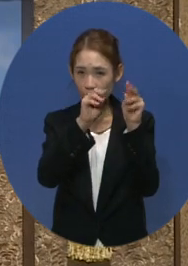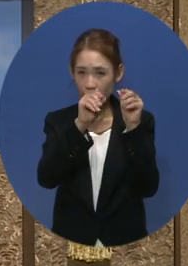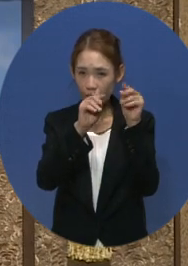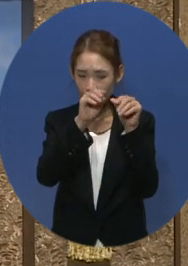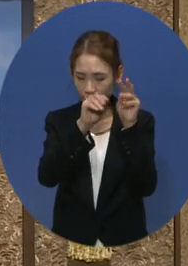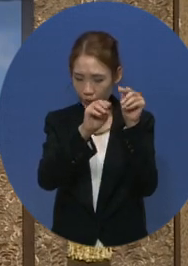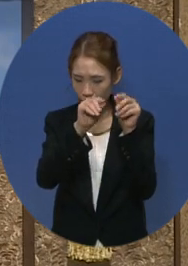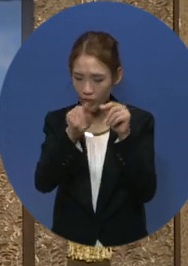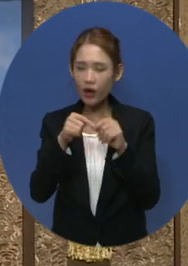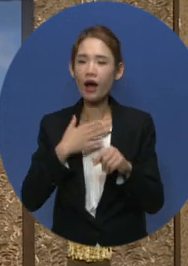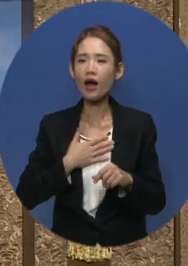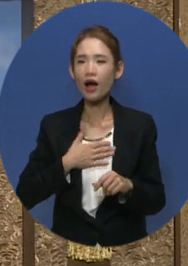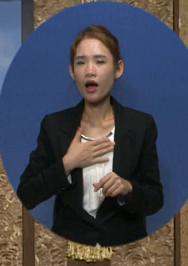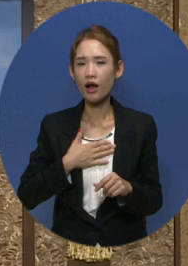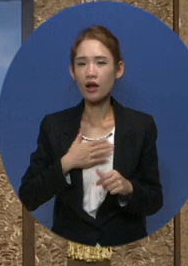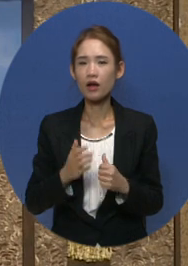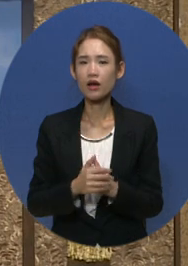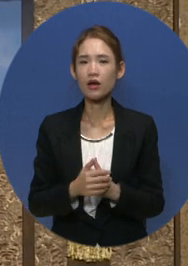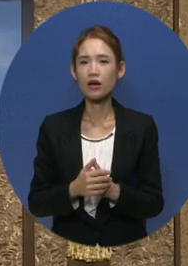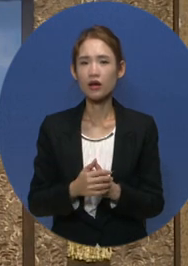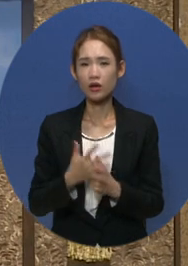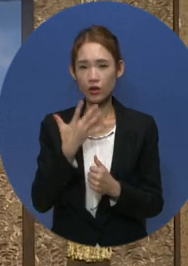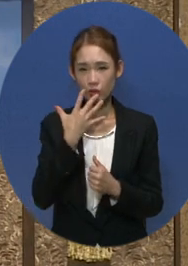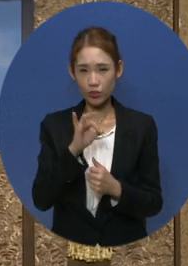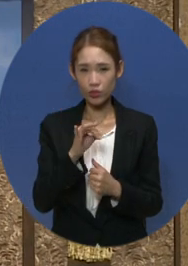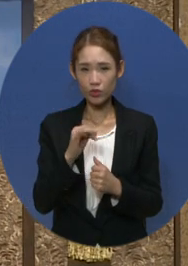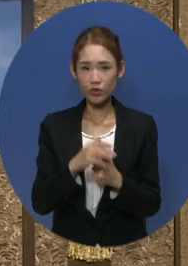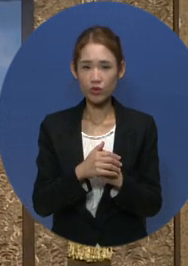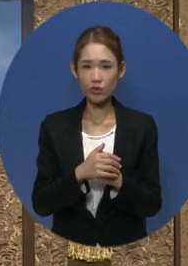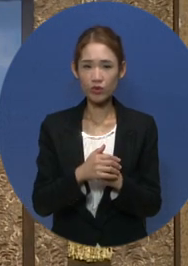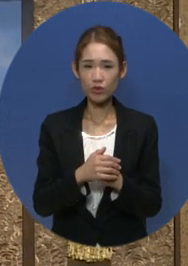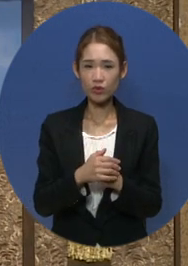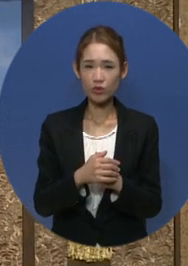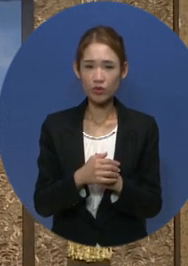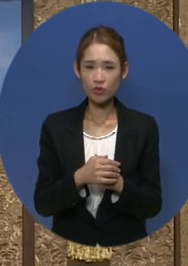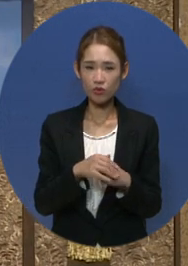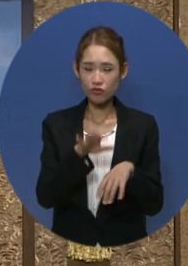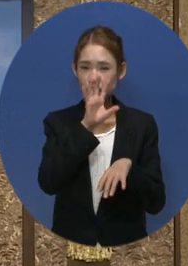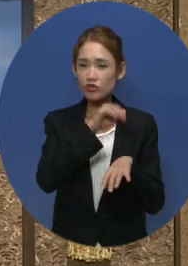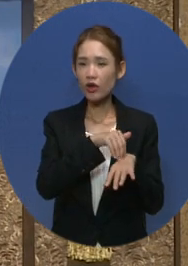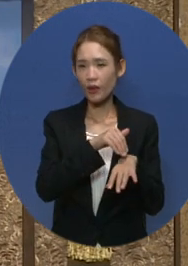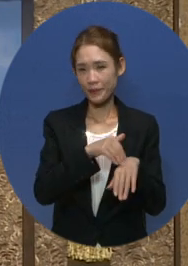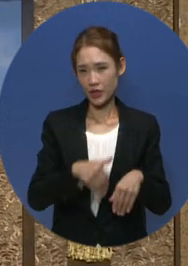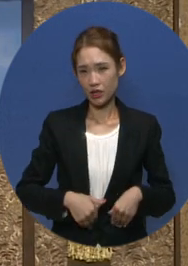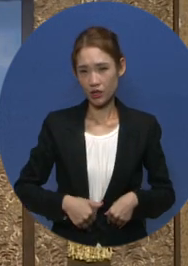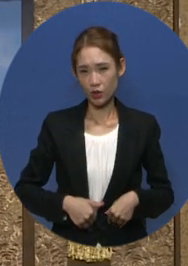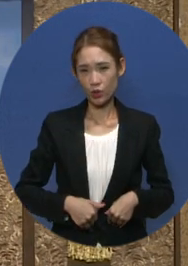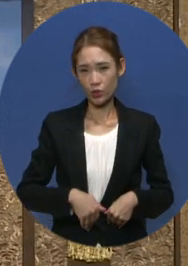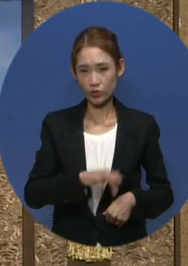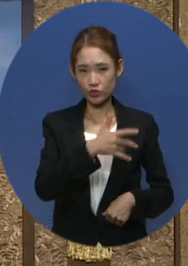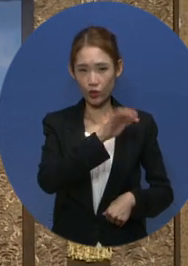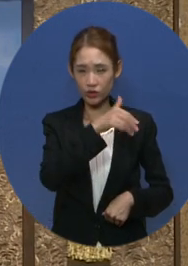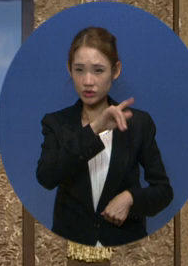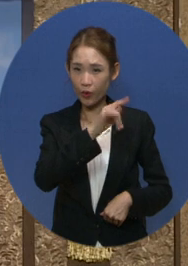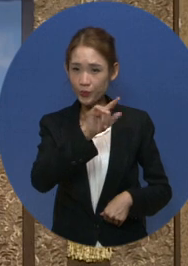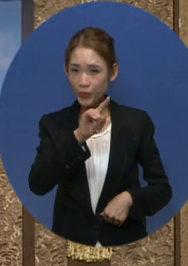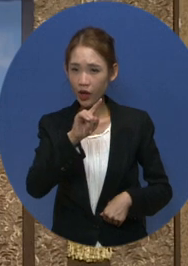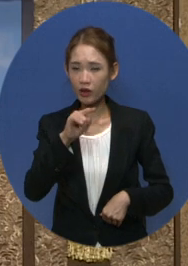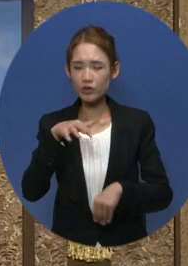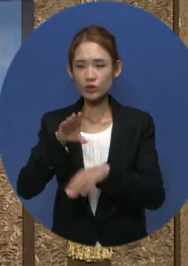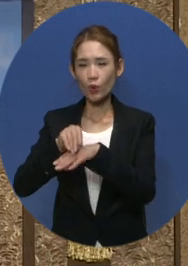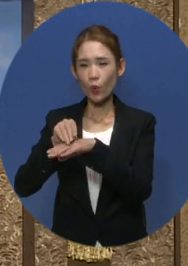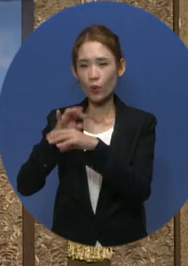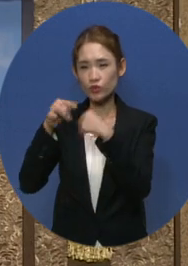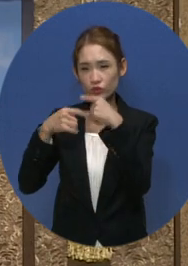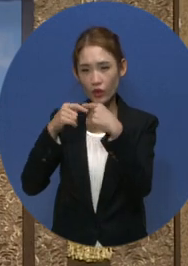하는지를 알아요. 물론 훈련이 좀 필요합니다. 네. 척점자로 대화가 가능하고 척수화로